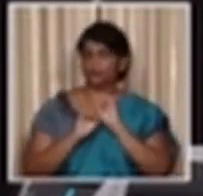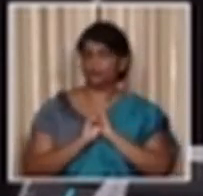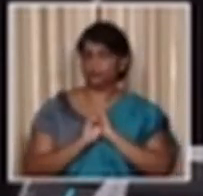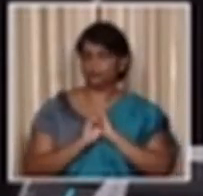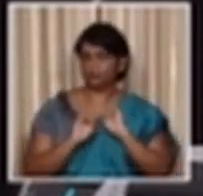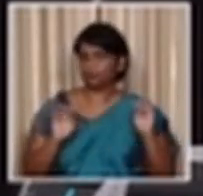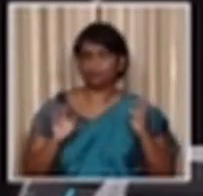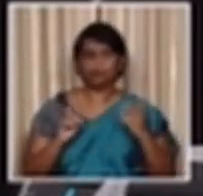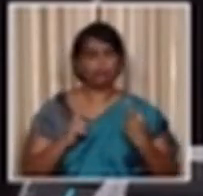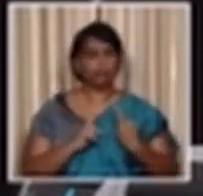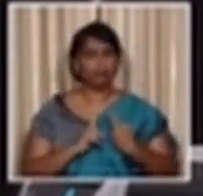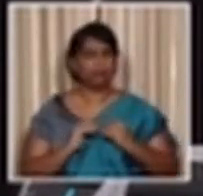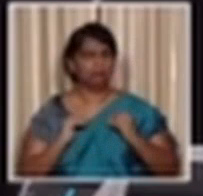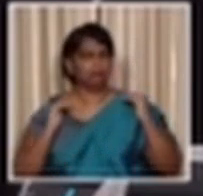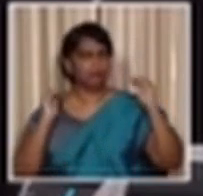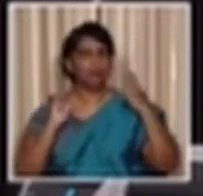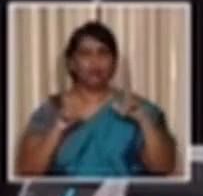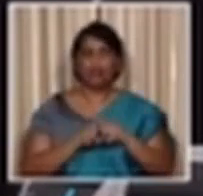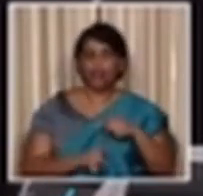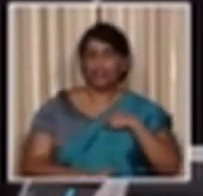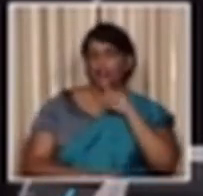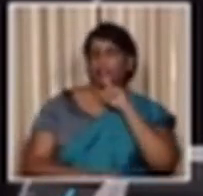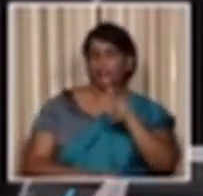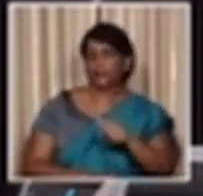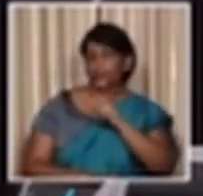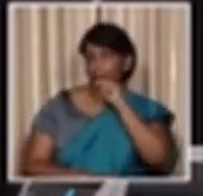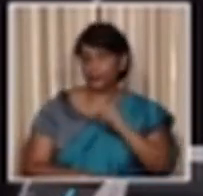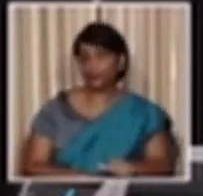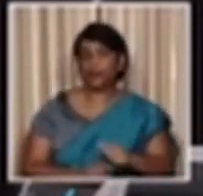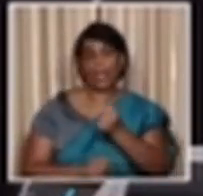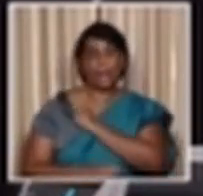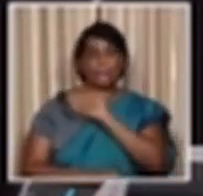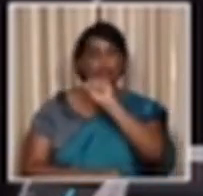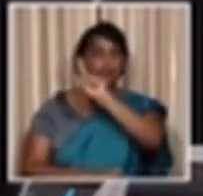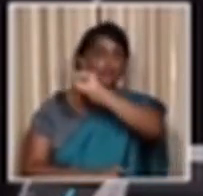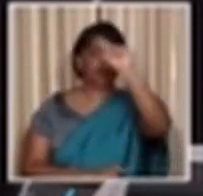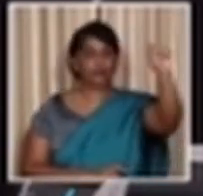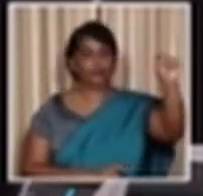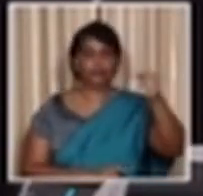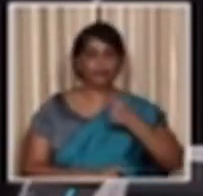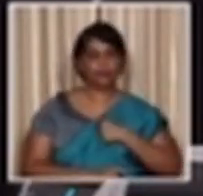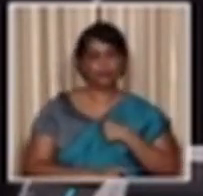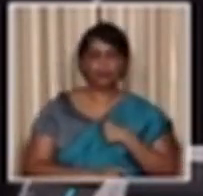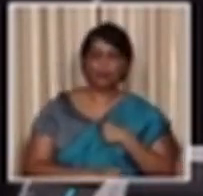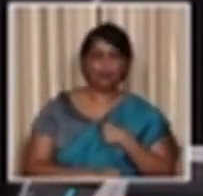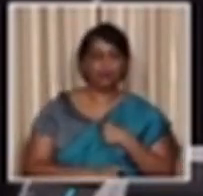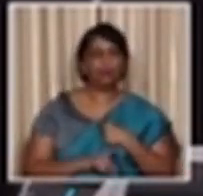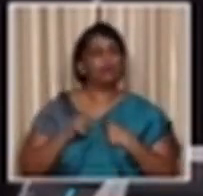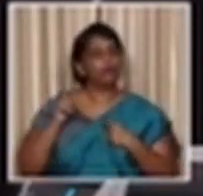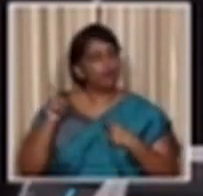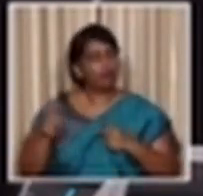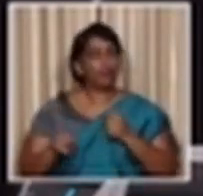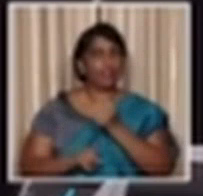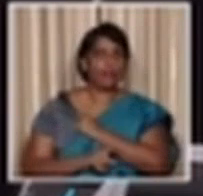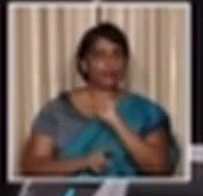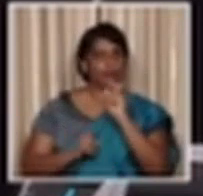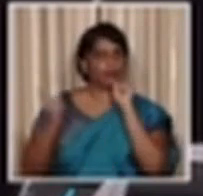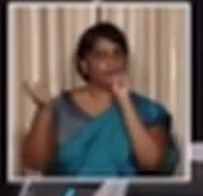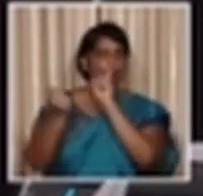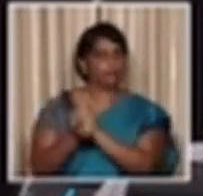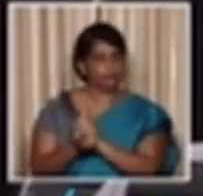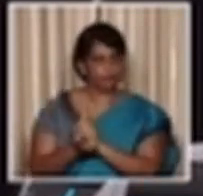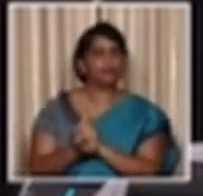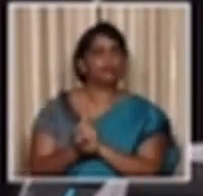ඉහළ මට්ටමක ගත්තත් අපිත් කිව්වා නිල වශයෙන් ඒ ඉදිරිපත් කිරීම කරන්න කියලා. ඔවුන් ඒ තානාපති කාර්යාලයත් පුන ගැහෙනවා කිව්වා. ඒක